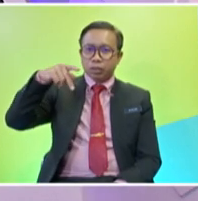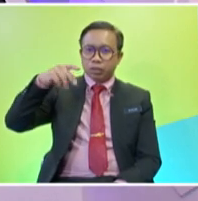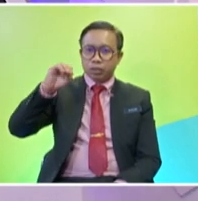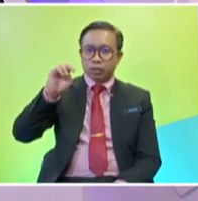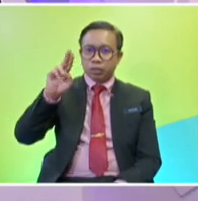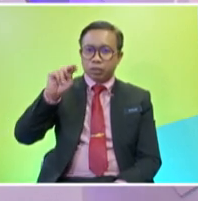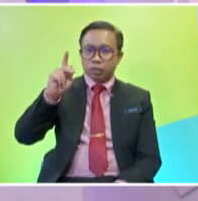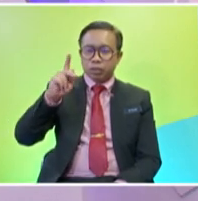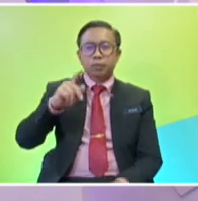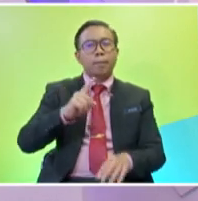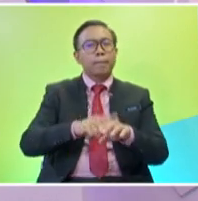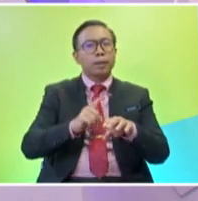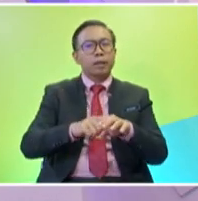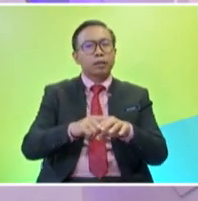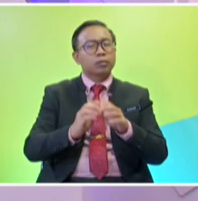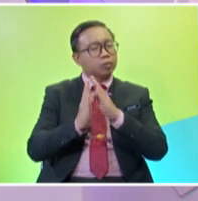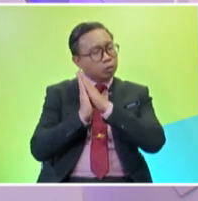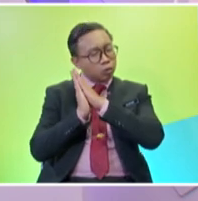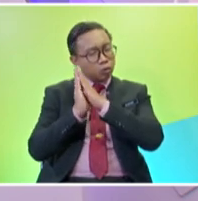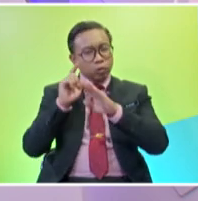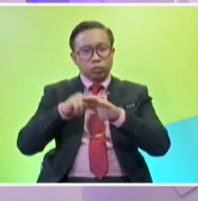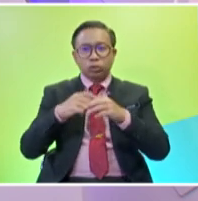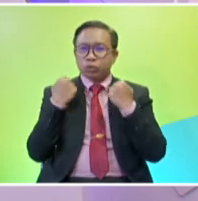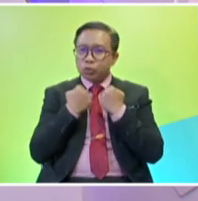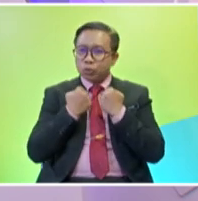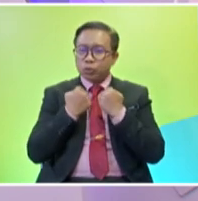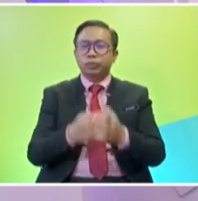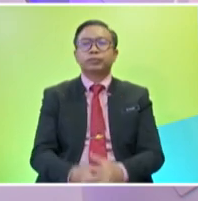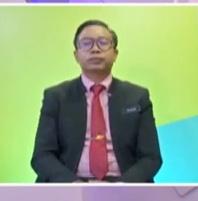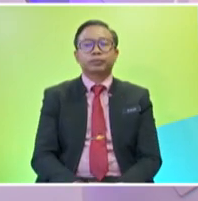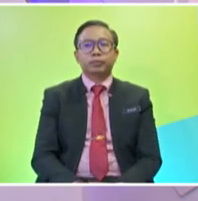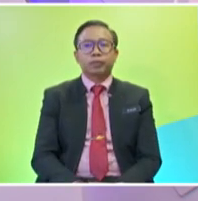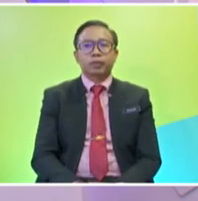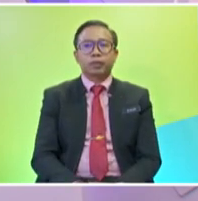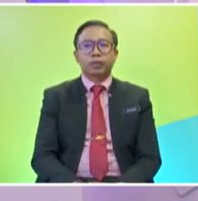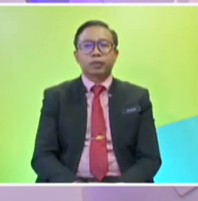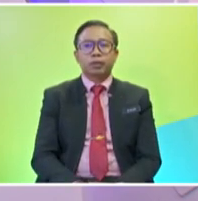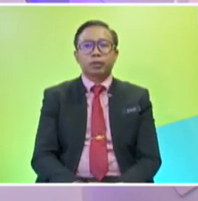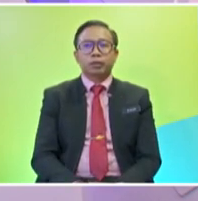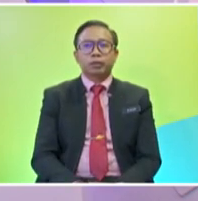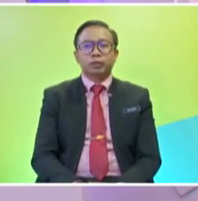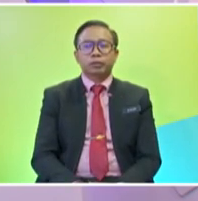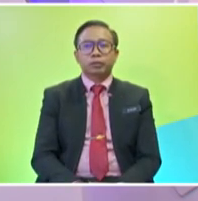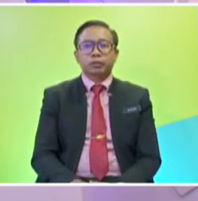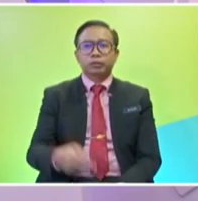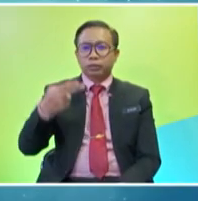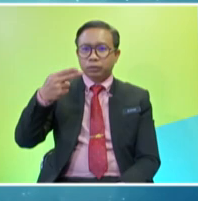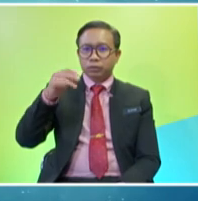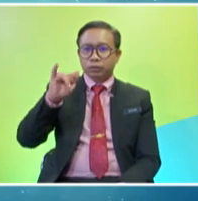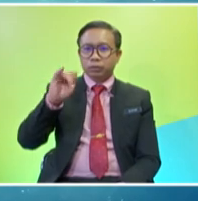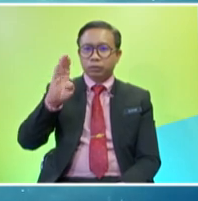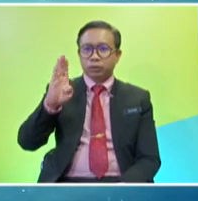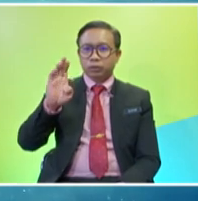berhibernasi pada musim sejuk Oke saya nggak tanya Rabiatul hibernasi ini maksudnya apa